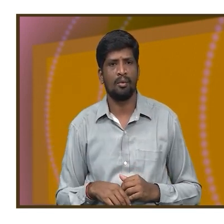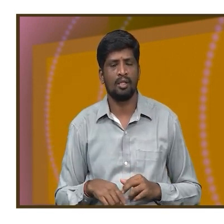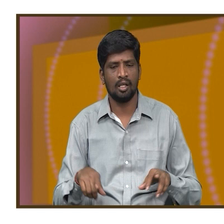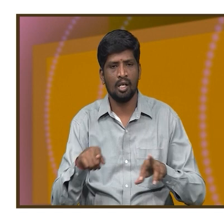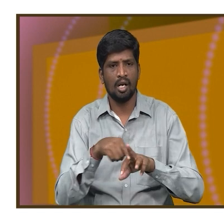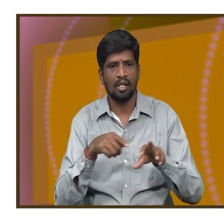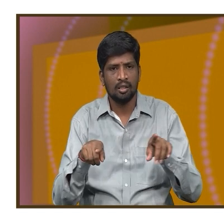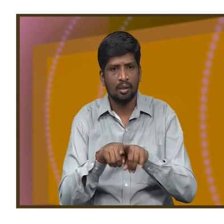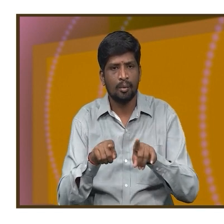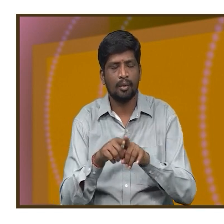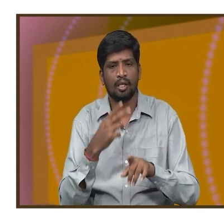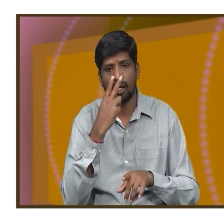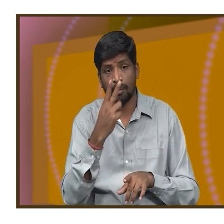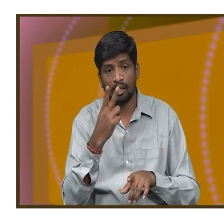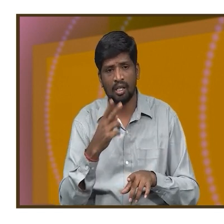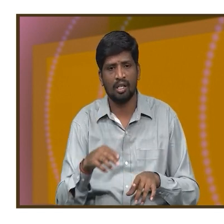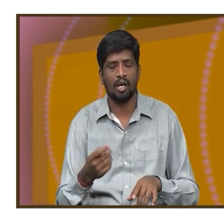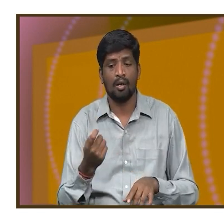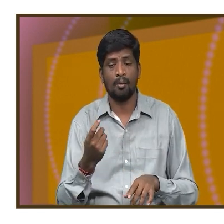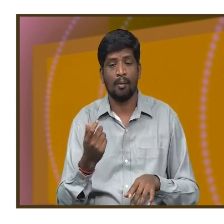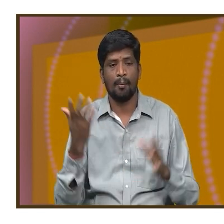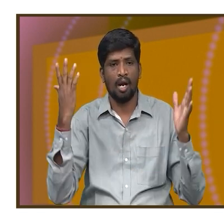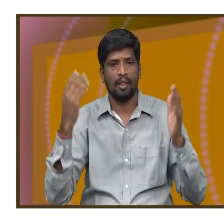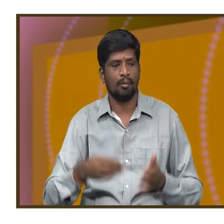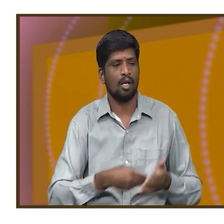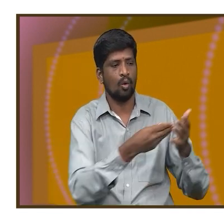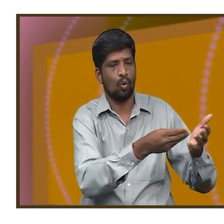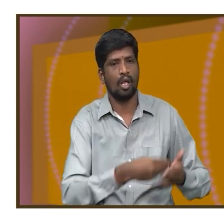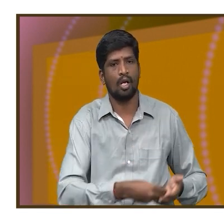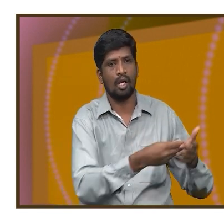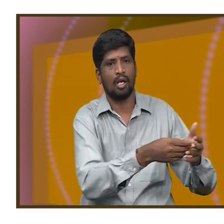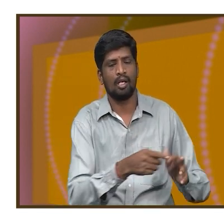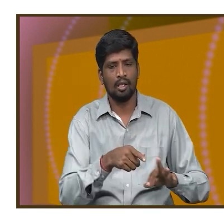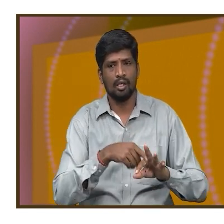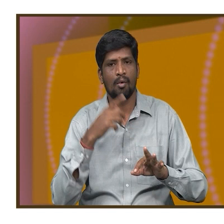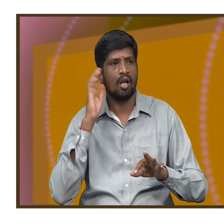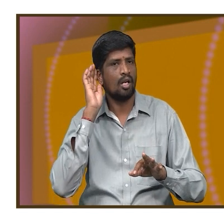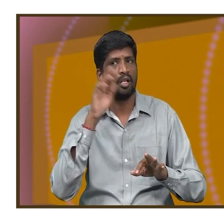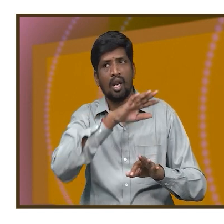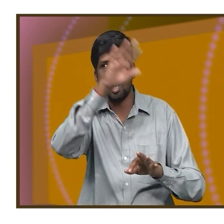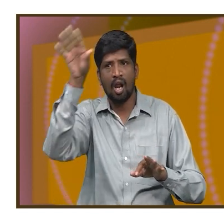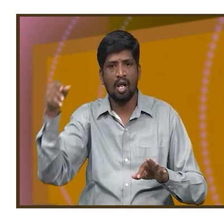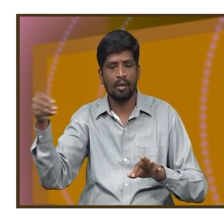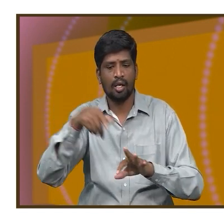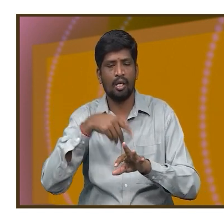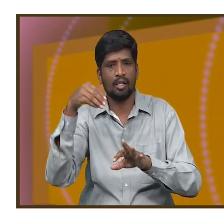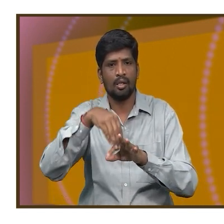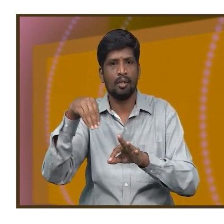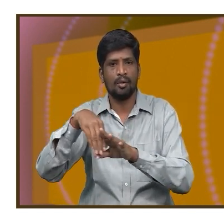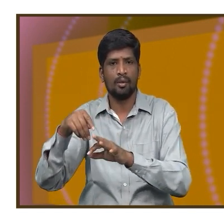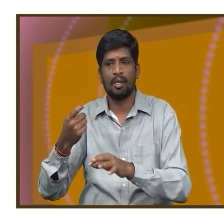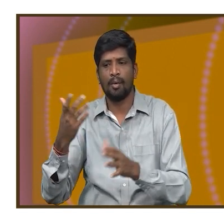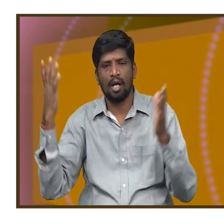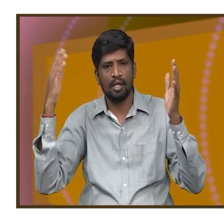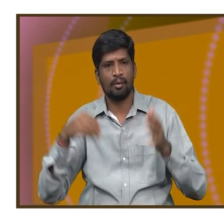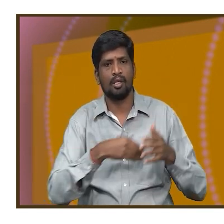கால்களுக்கும் பொருந்தியது. அதை அணிந்து பார்த்தவர்கள் அதற்கு மாற்றாக பணம் சிலவற்றை கொடுத்தார்கள். அந்த